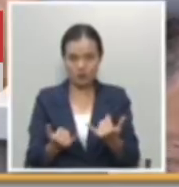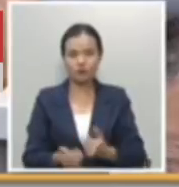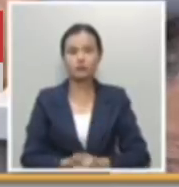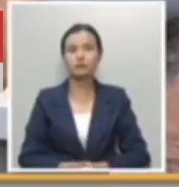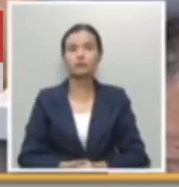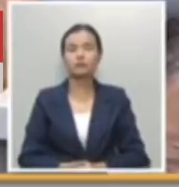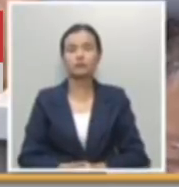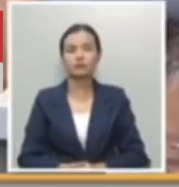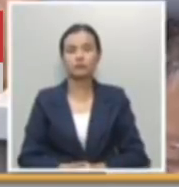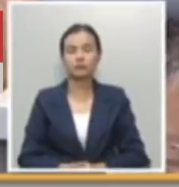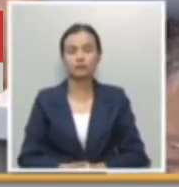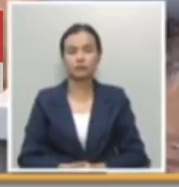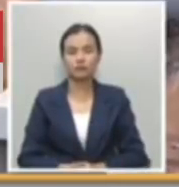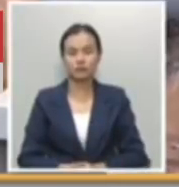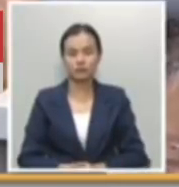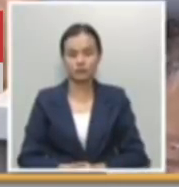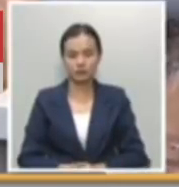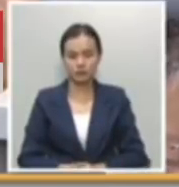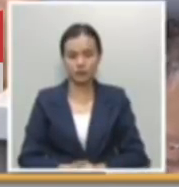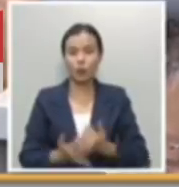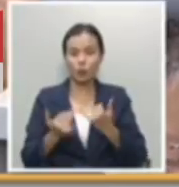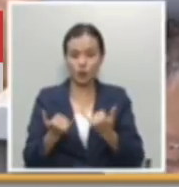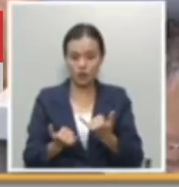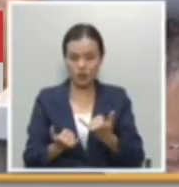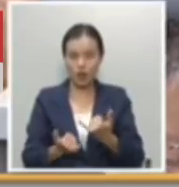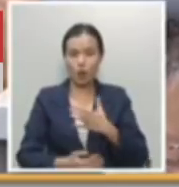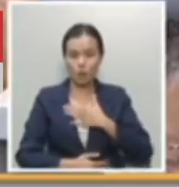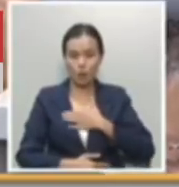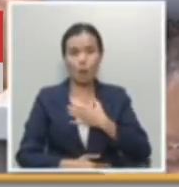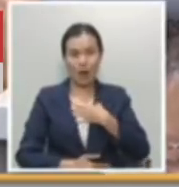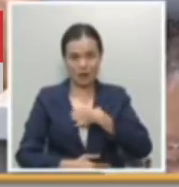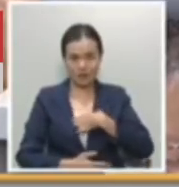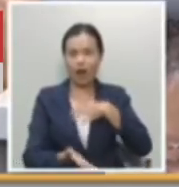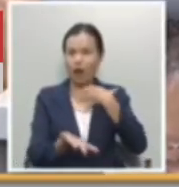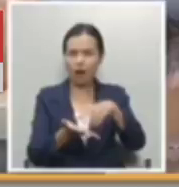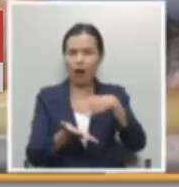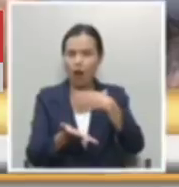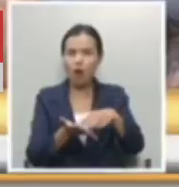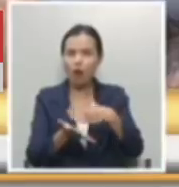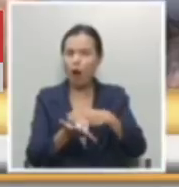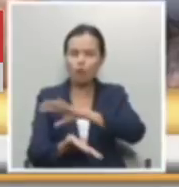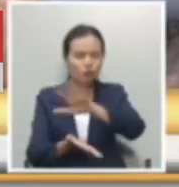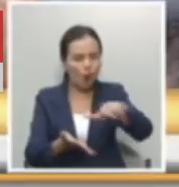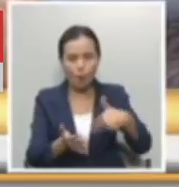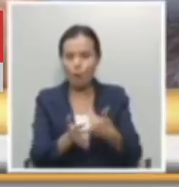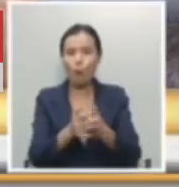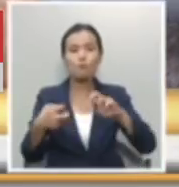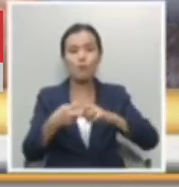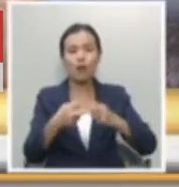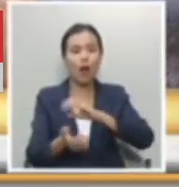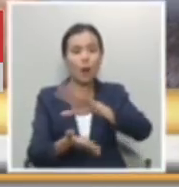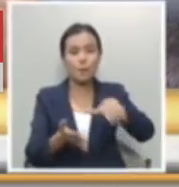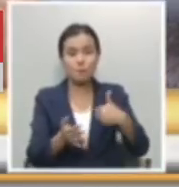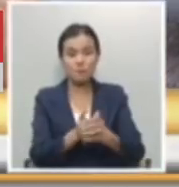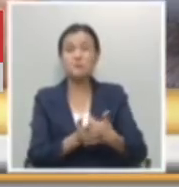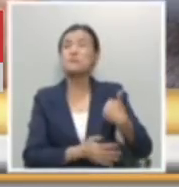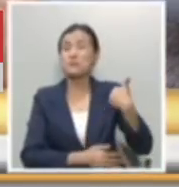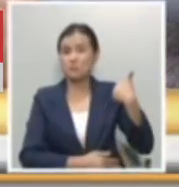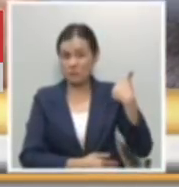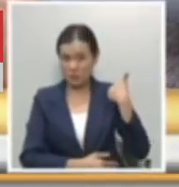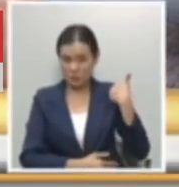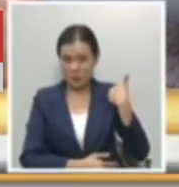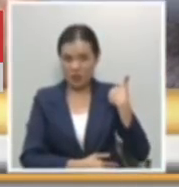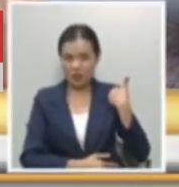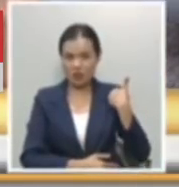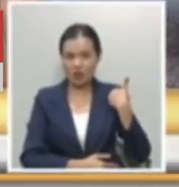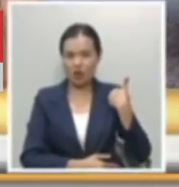ก็คือว่าวันนี้ผมอยากจะแฉว่ามันเกิดอะไรขึ้นครับมีอภิมหาโคต